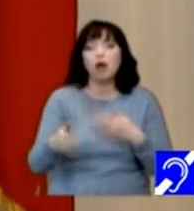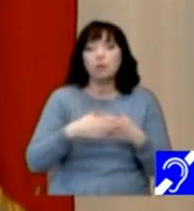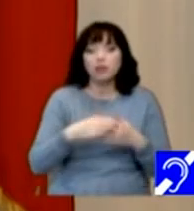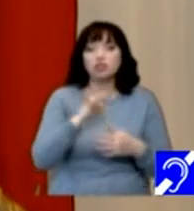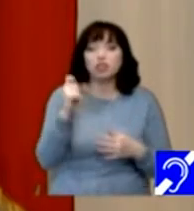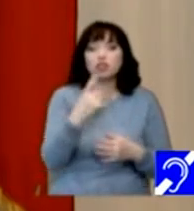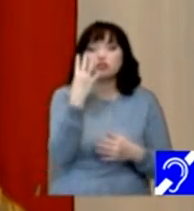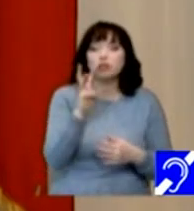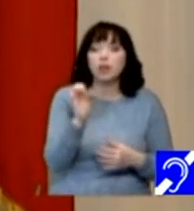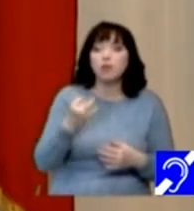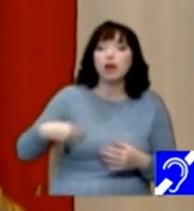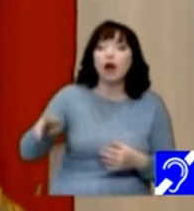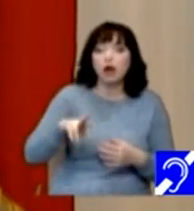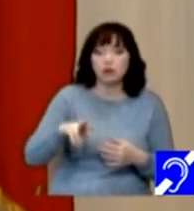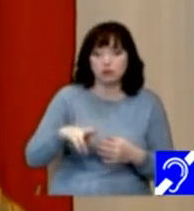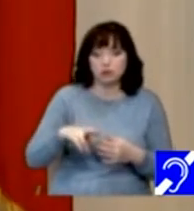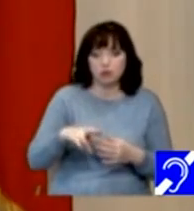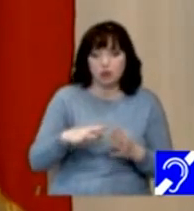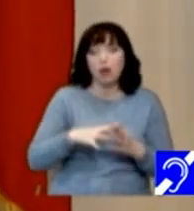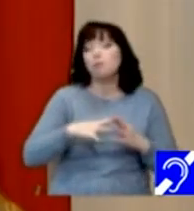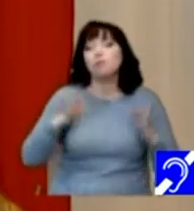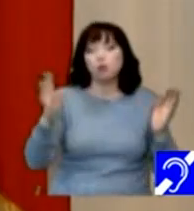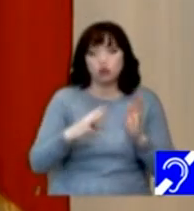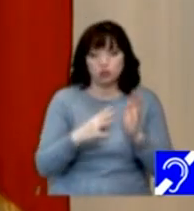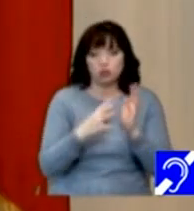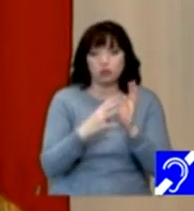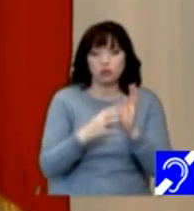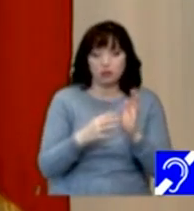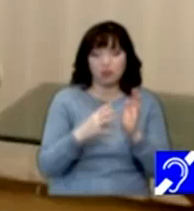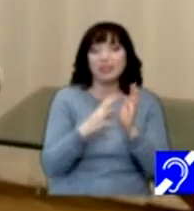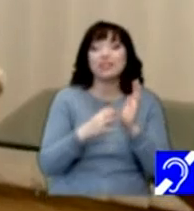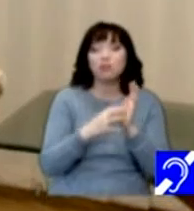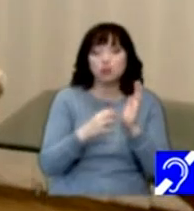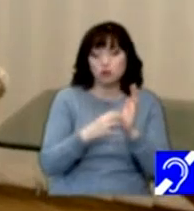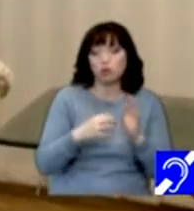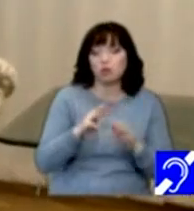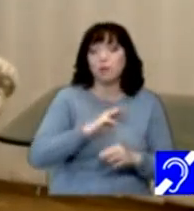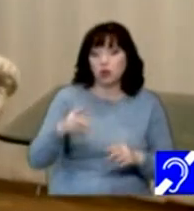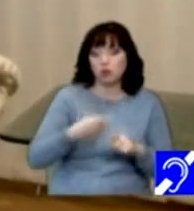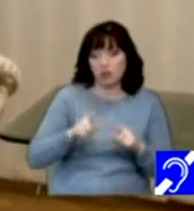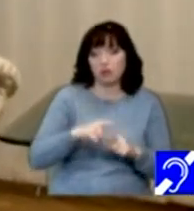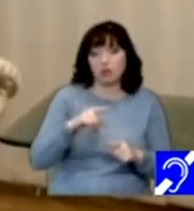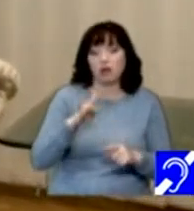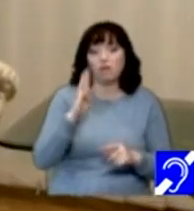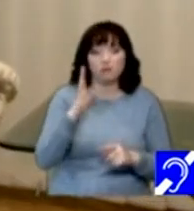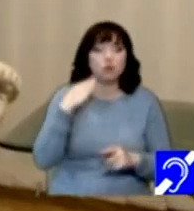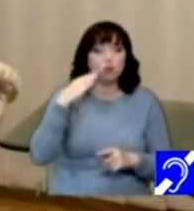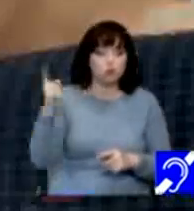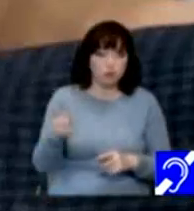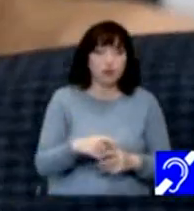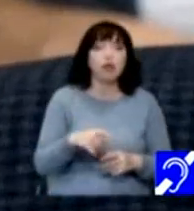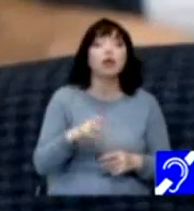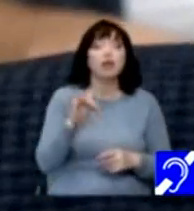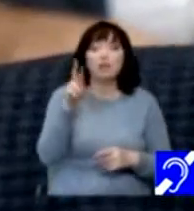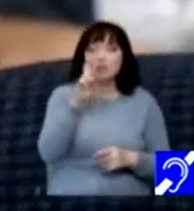4 miliarde de export, peste 900 de milioane este România. Oficialii de la Chișinău vor reveni la București